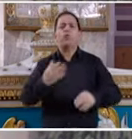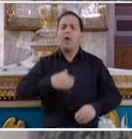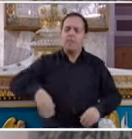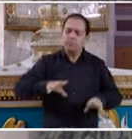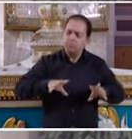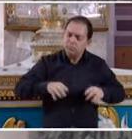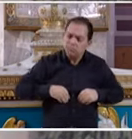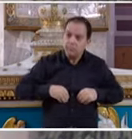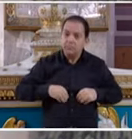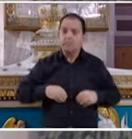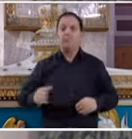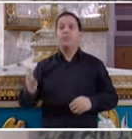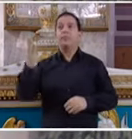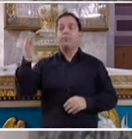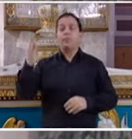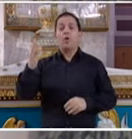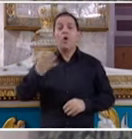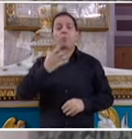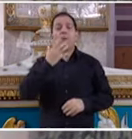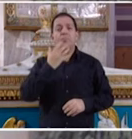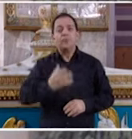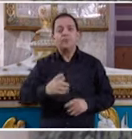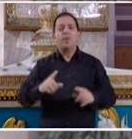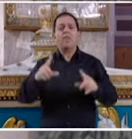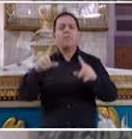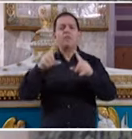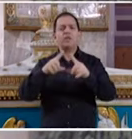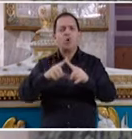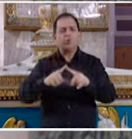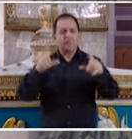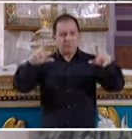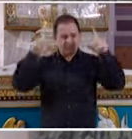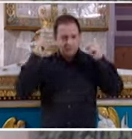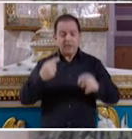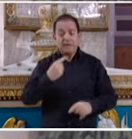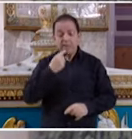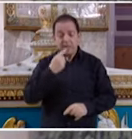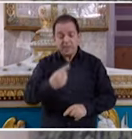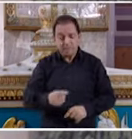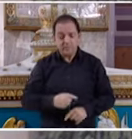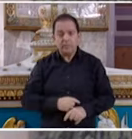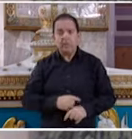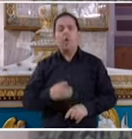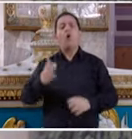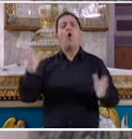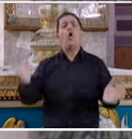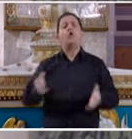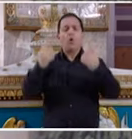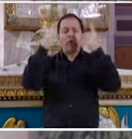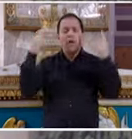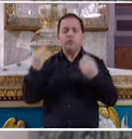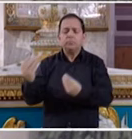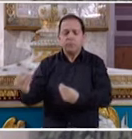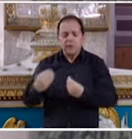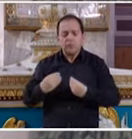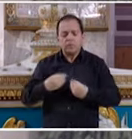πατέρας, ο οσίαθρος πατήρδα μας κοινός Κατρακούλης, να αναπαυθούμε πλήρως εις ό,τι παραχωρήσει ο Θεός στη ζωή